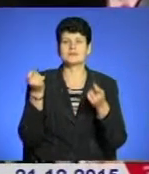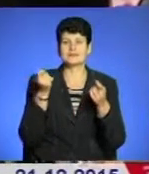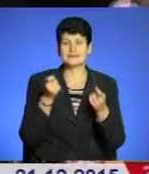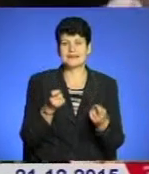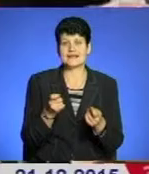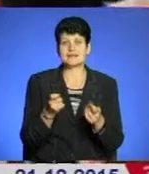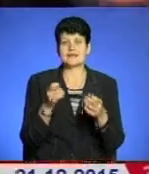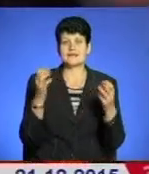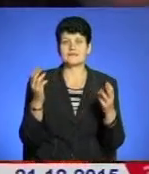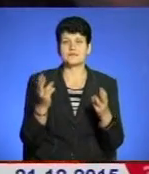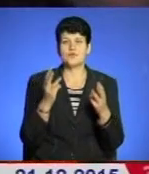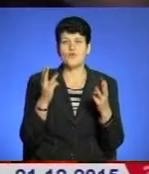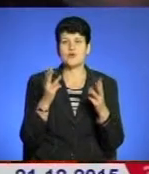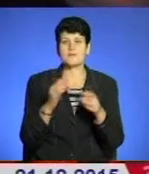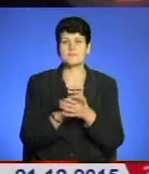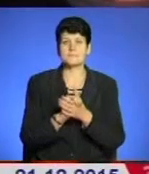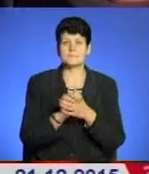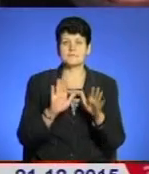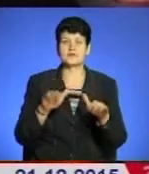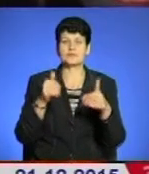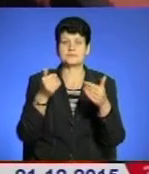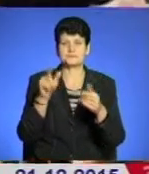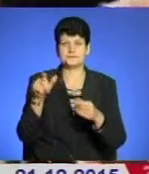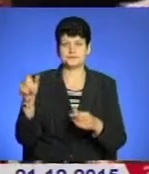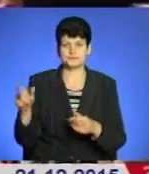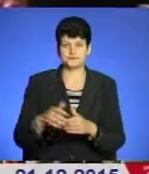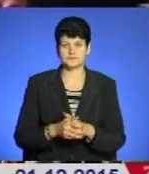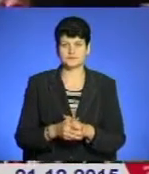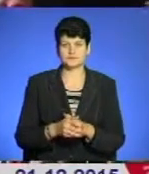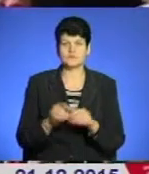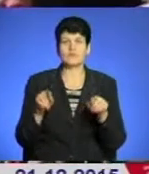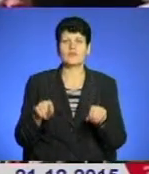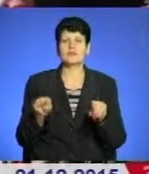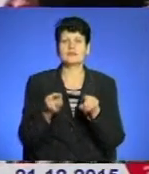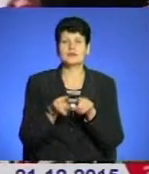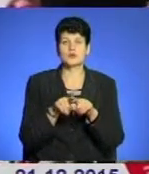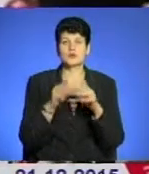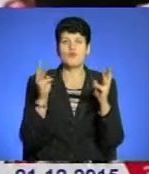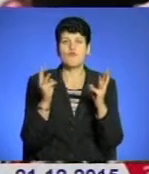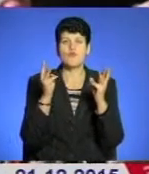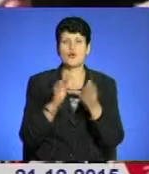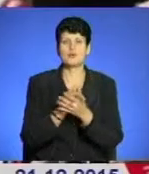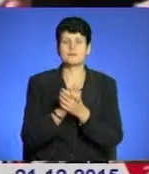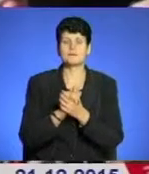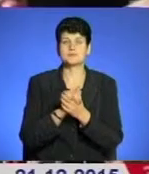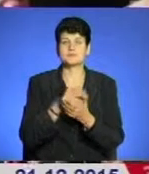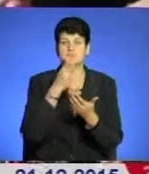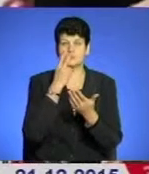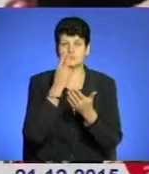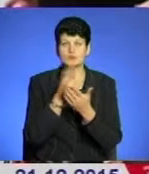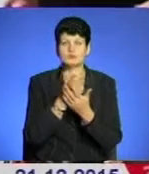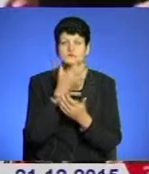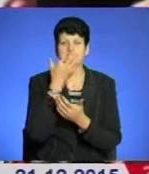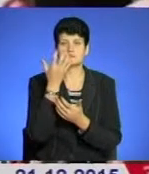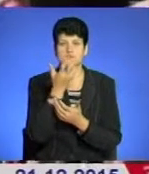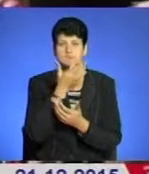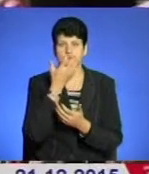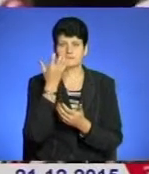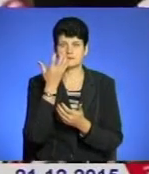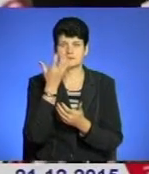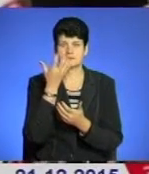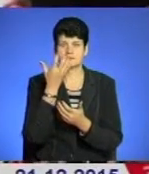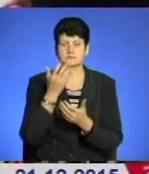вогонь миру та передали його громаді міста. Також Вифлеємський вогонь миру символізує тепло.